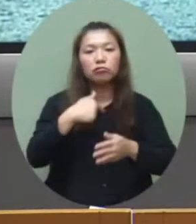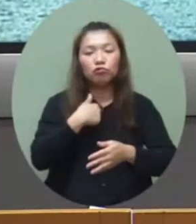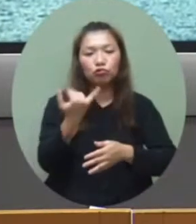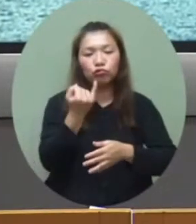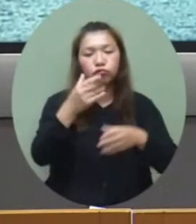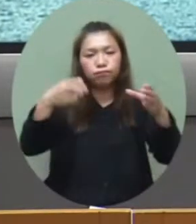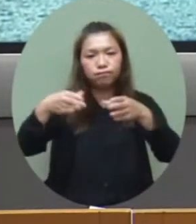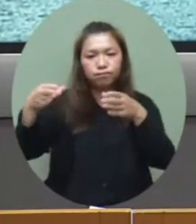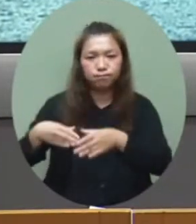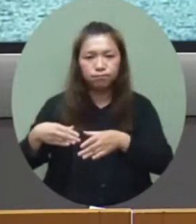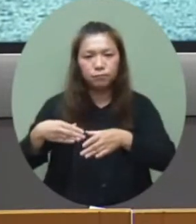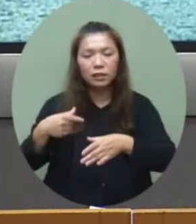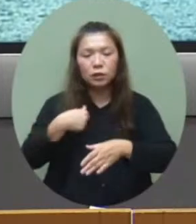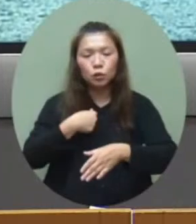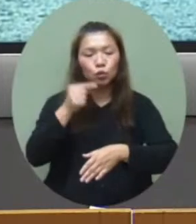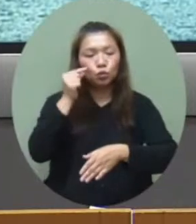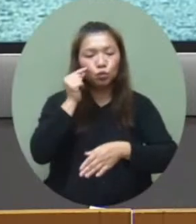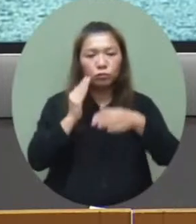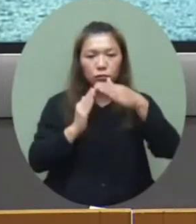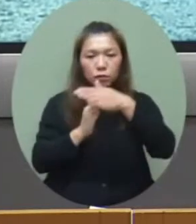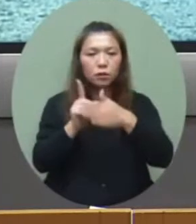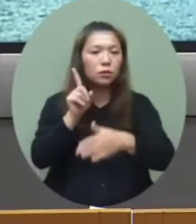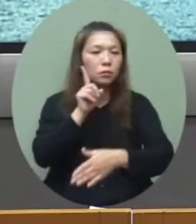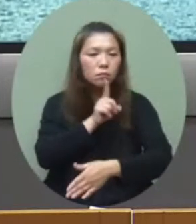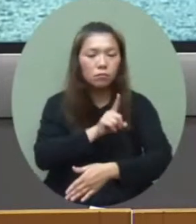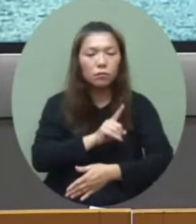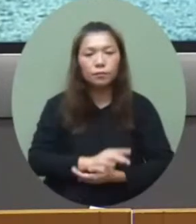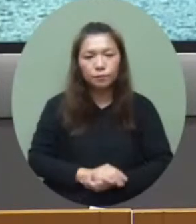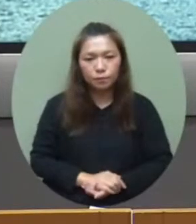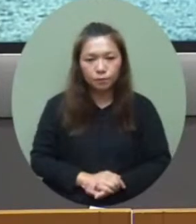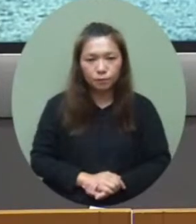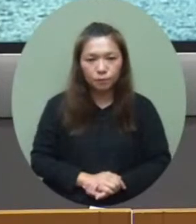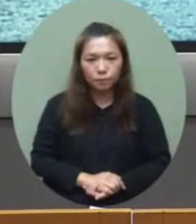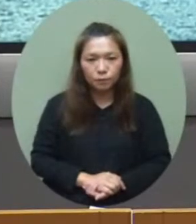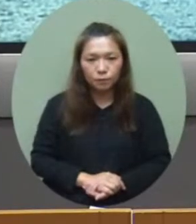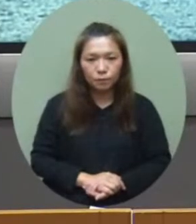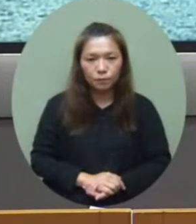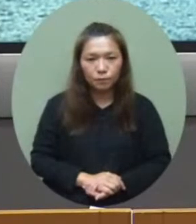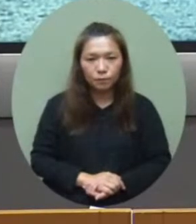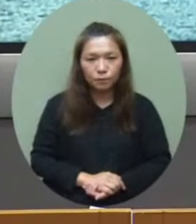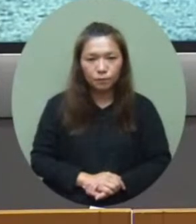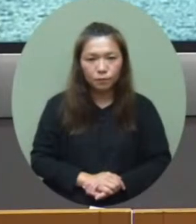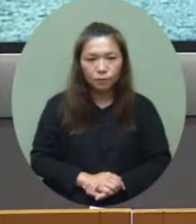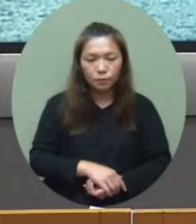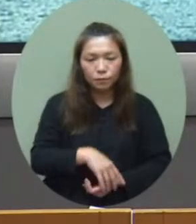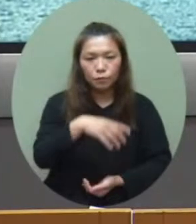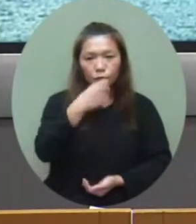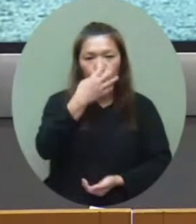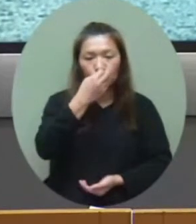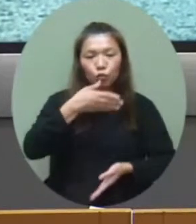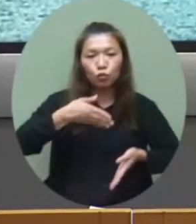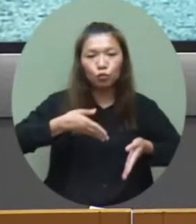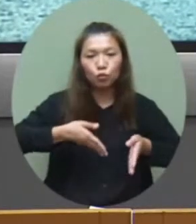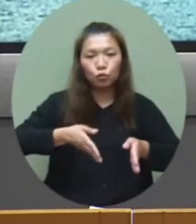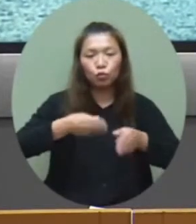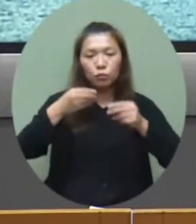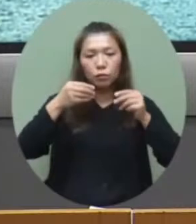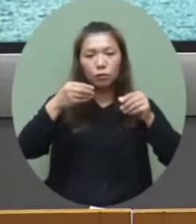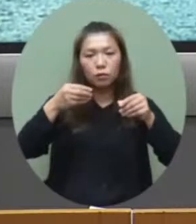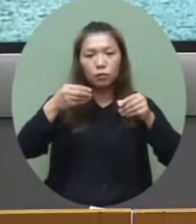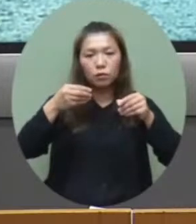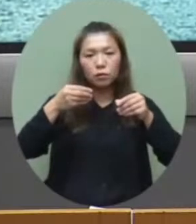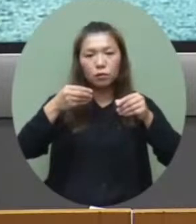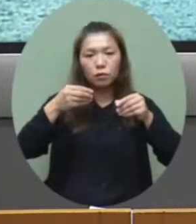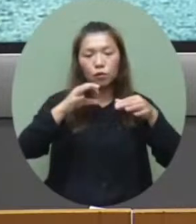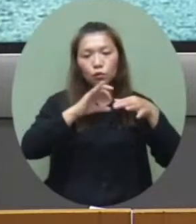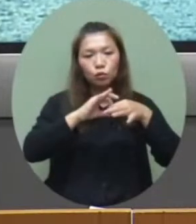advised some classes of 2 schools to be suspended for 1 week. 香港道教聯合